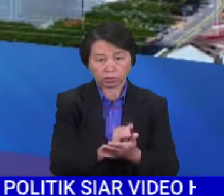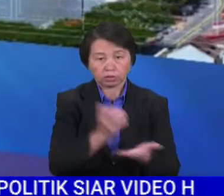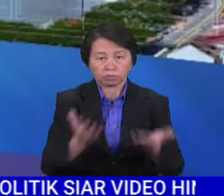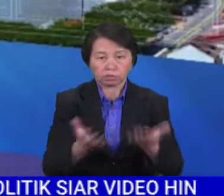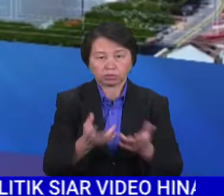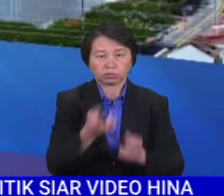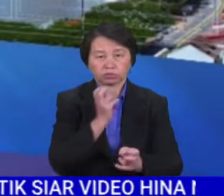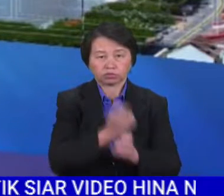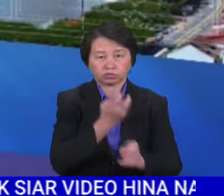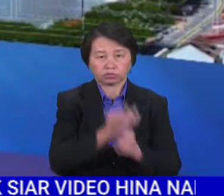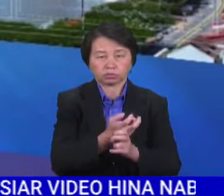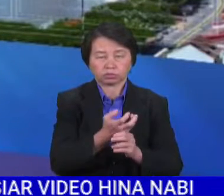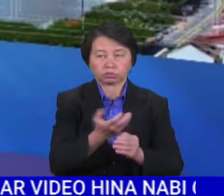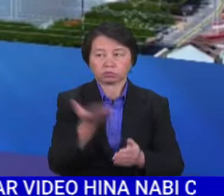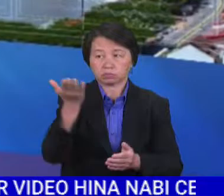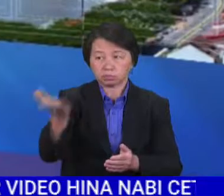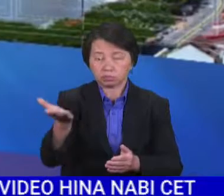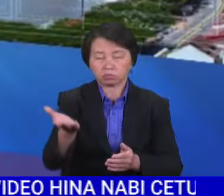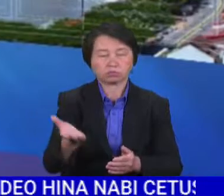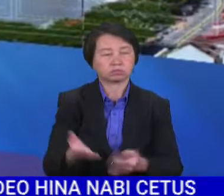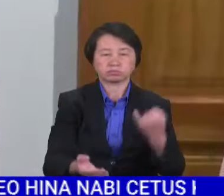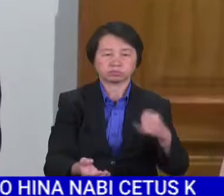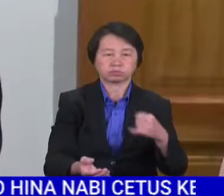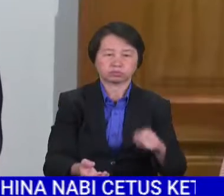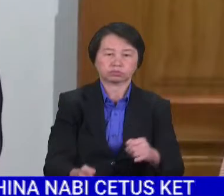mungkin sukar untuk dimajukan